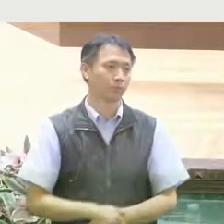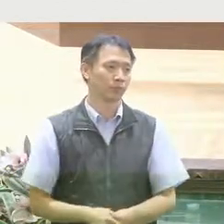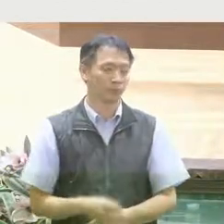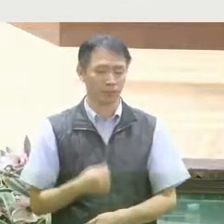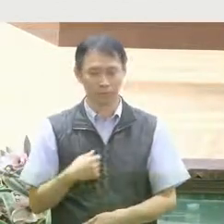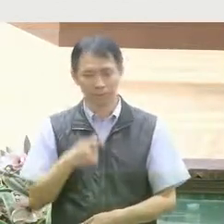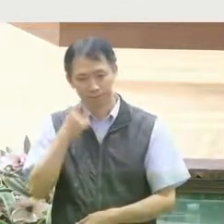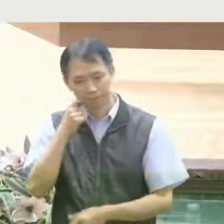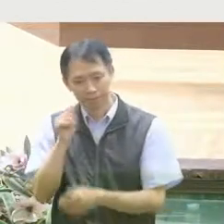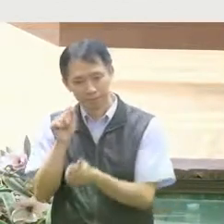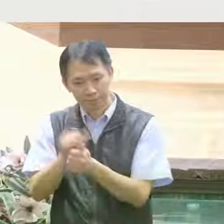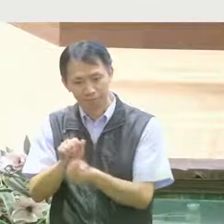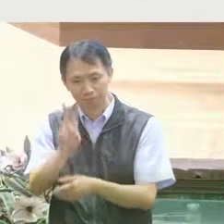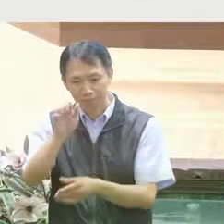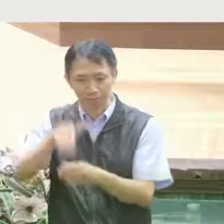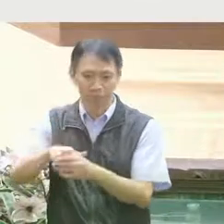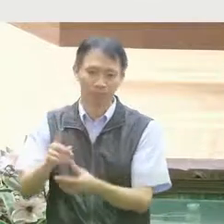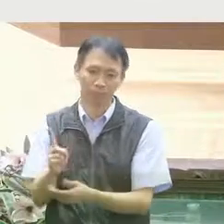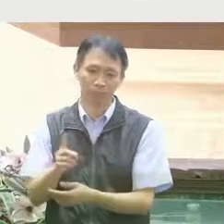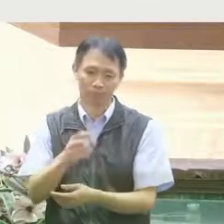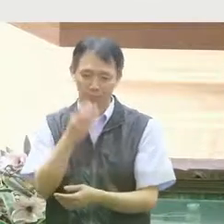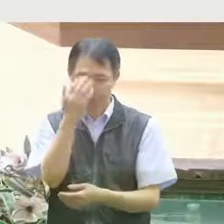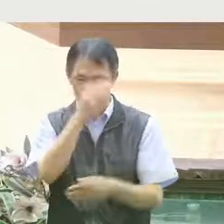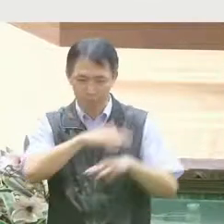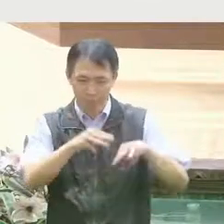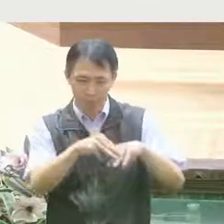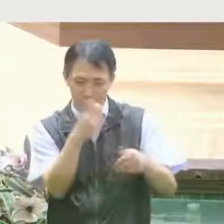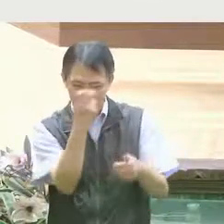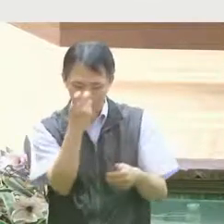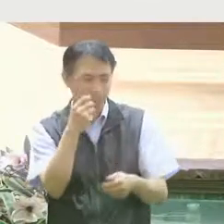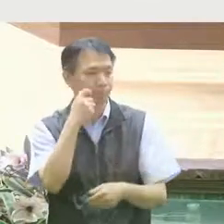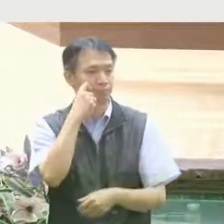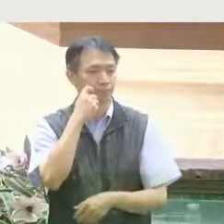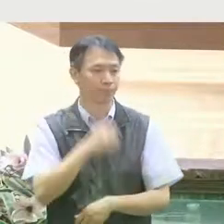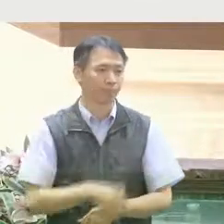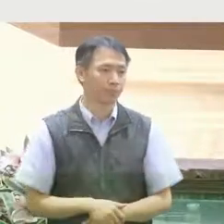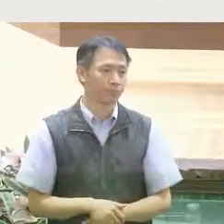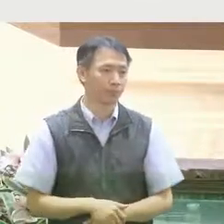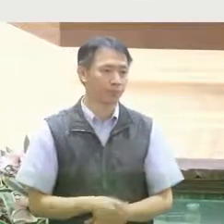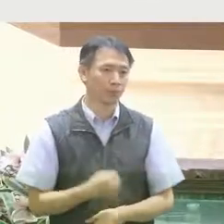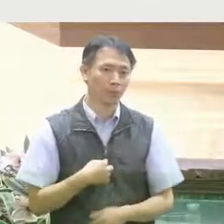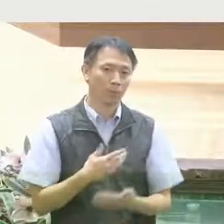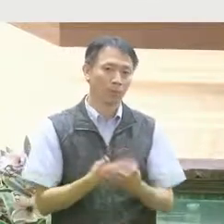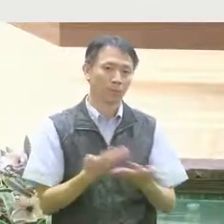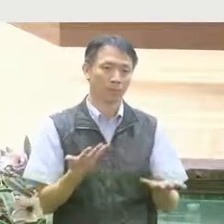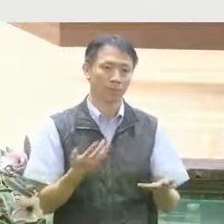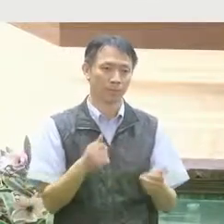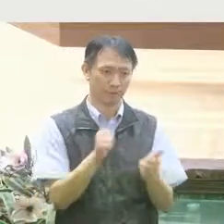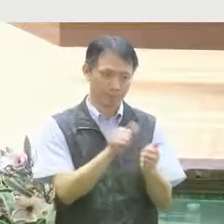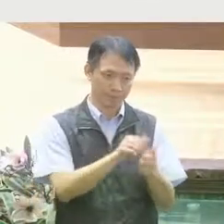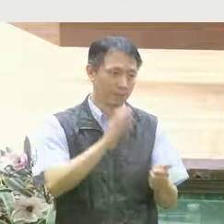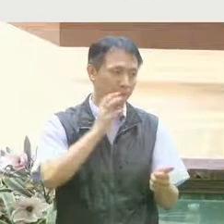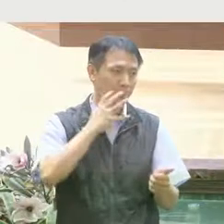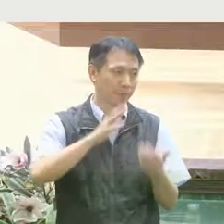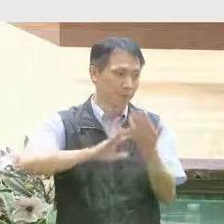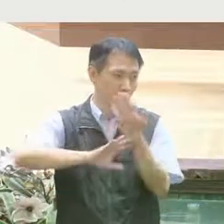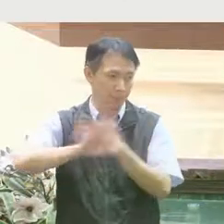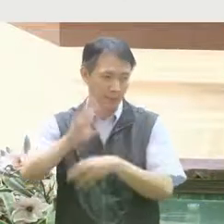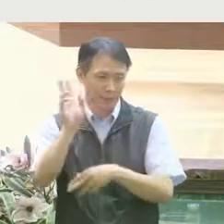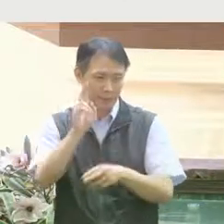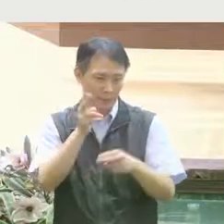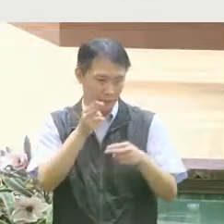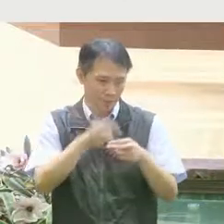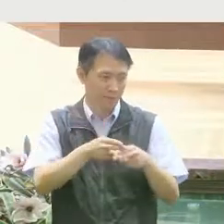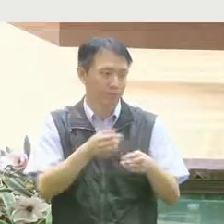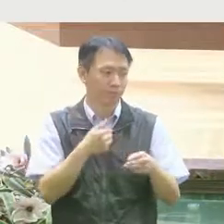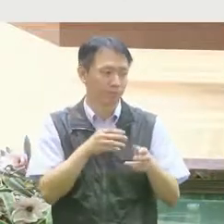依靠 WhatsApp 等较安全的平台来进行。我只可以做的是透过澳门以外的电信上发